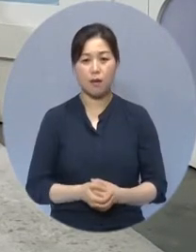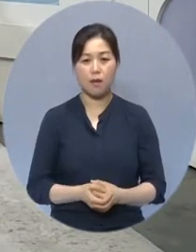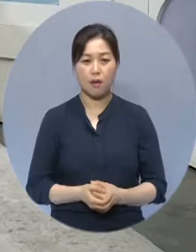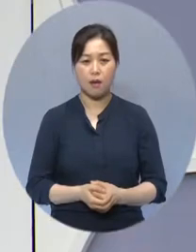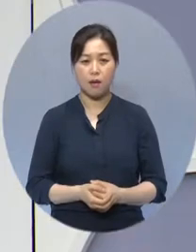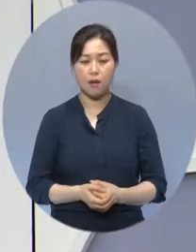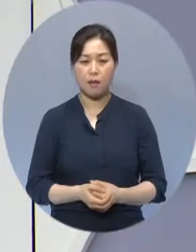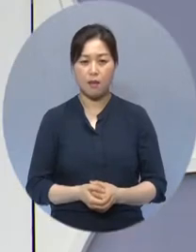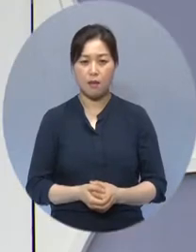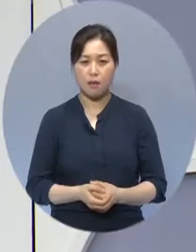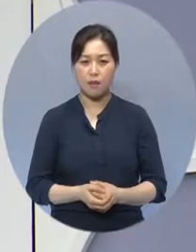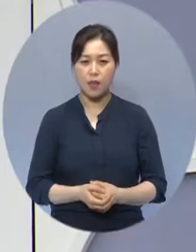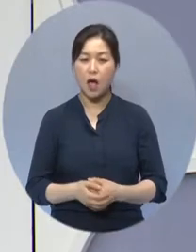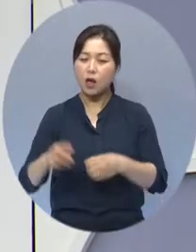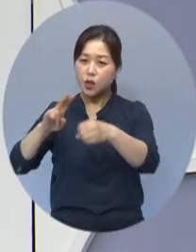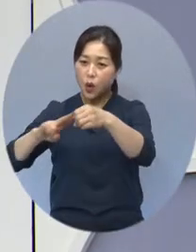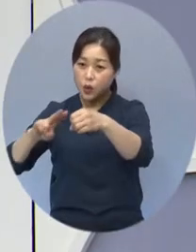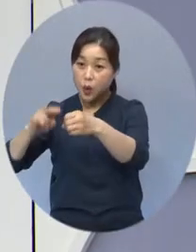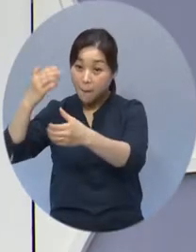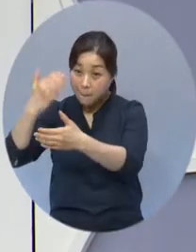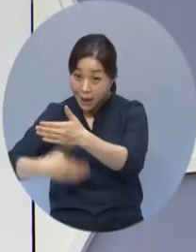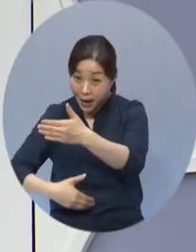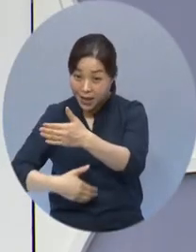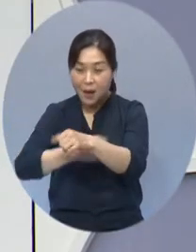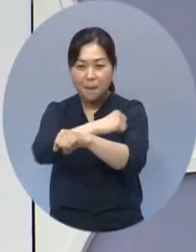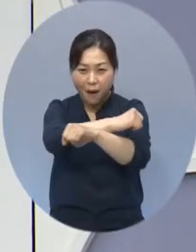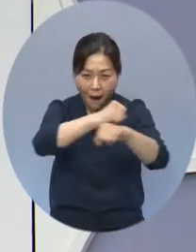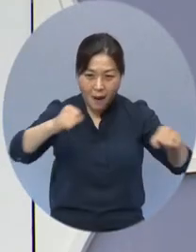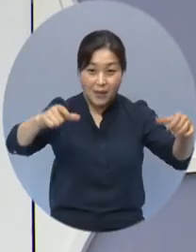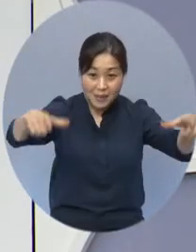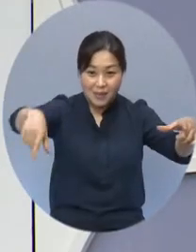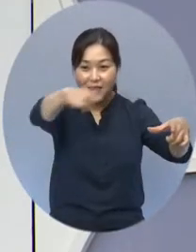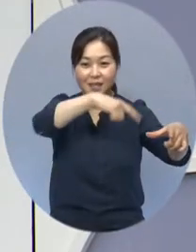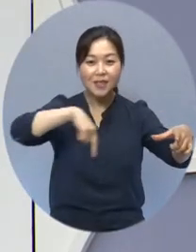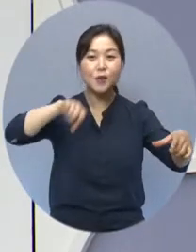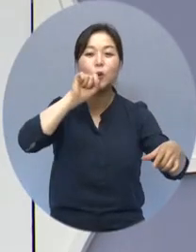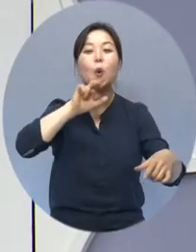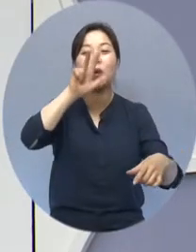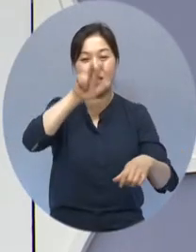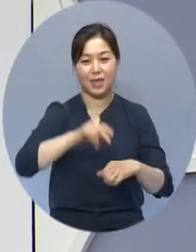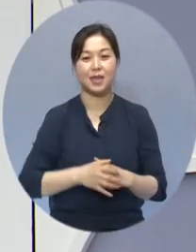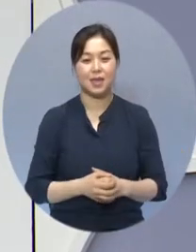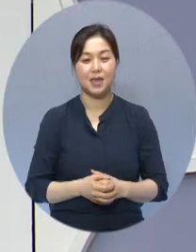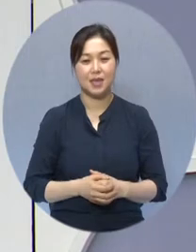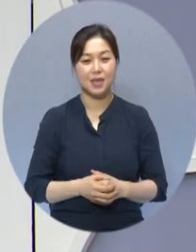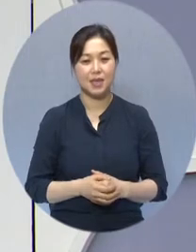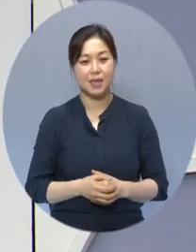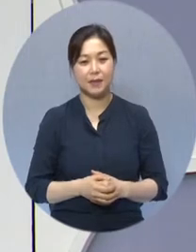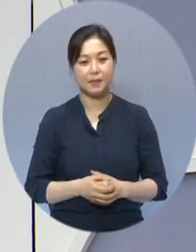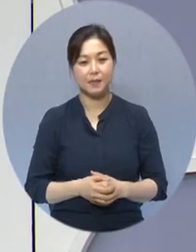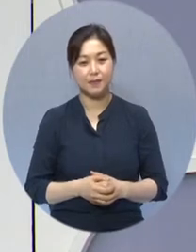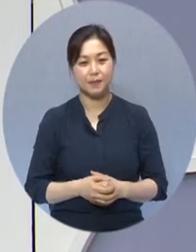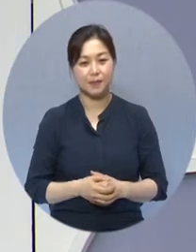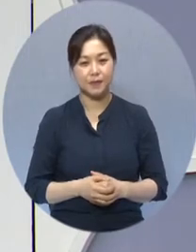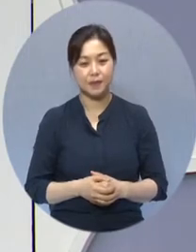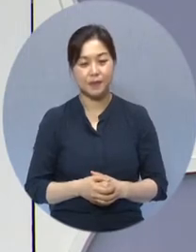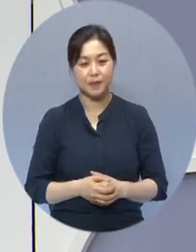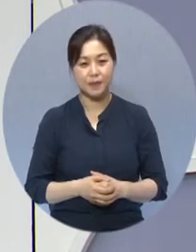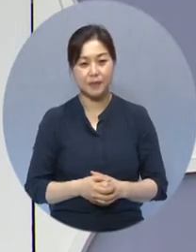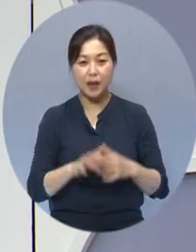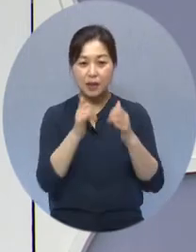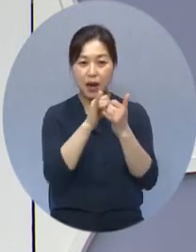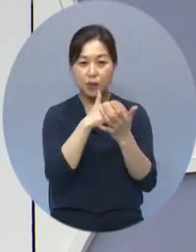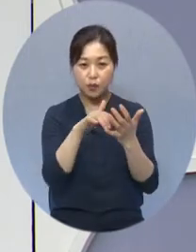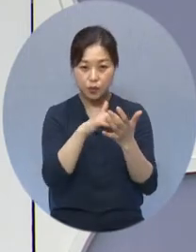정확하게 얘기하면 여의도를 뺀 면적이다. 이렇게 기억하시면 될 것 같고요. 아이고. 그다음에 인구는 지금